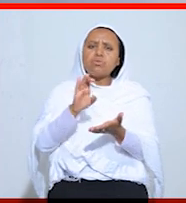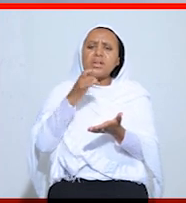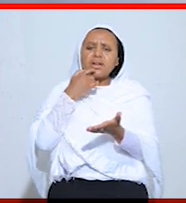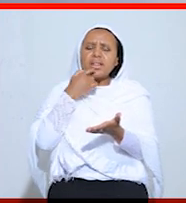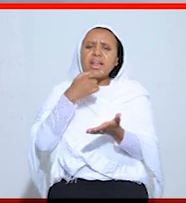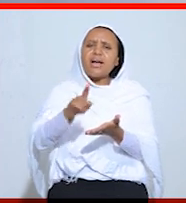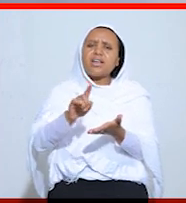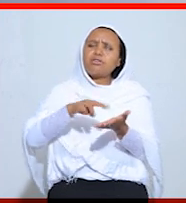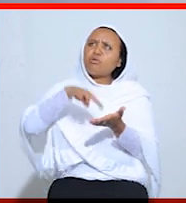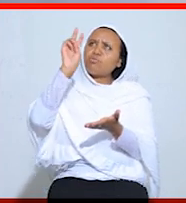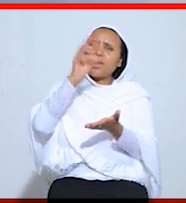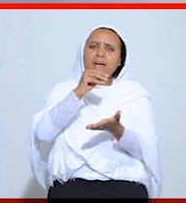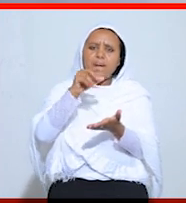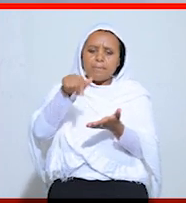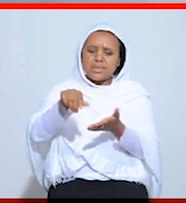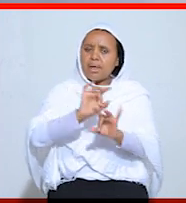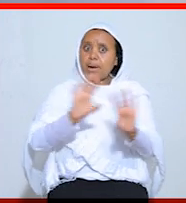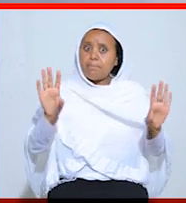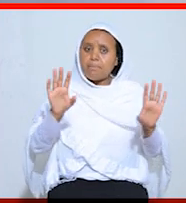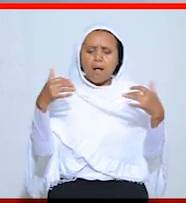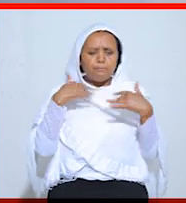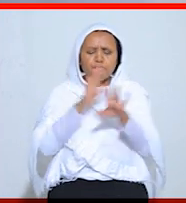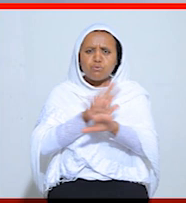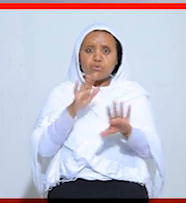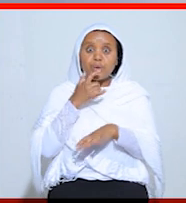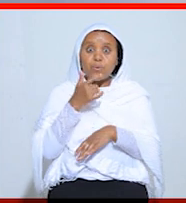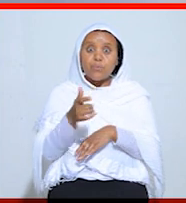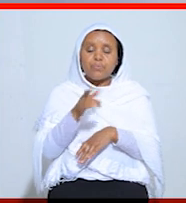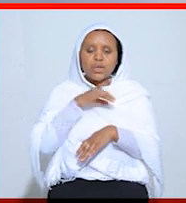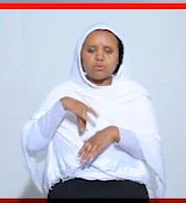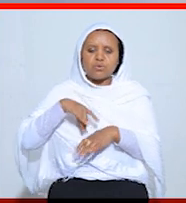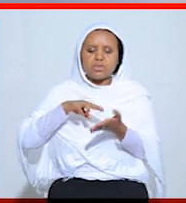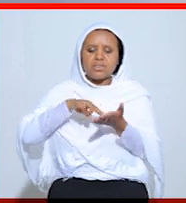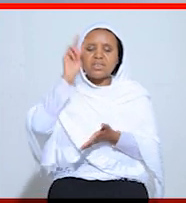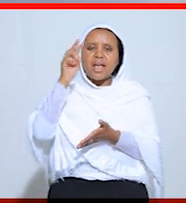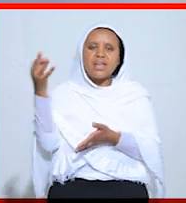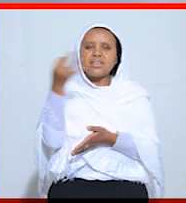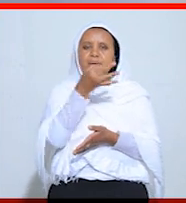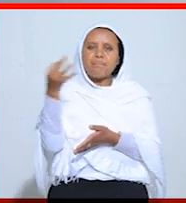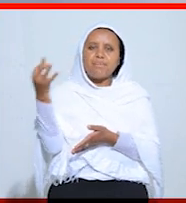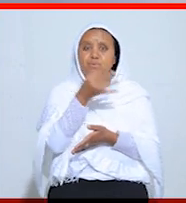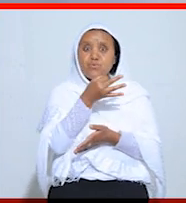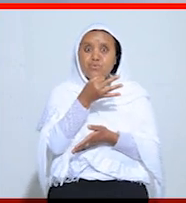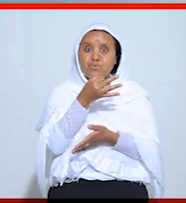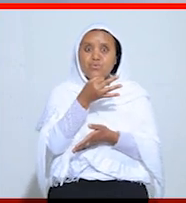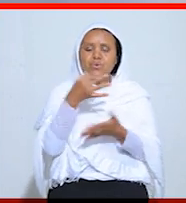ተፈልጉታላችሁ እንደ ተናገረ ተነስተዋልና በዚህ የለም አትፍሩ ብለው የክርስቶስን ትንሳኤ